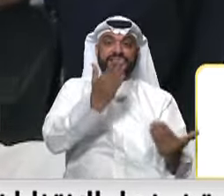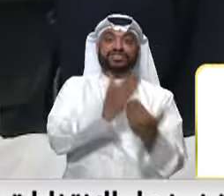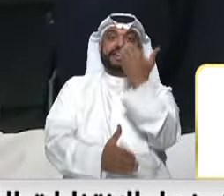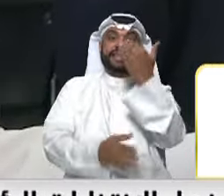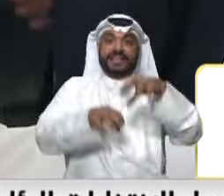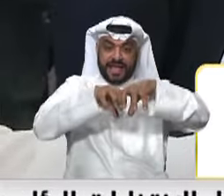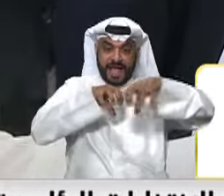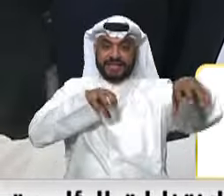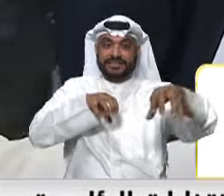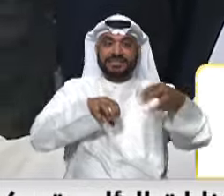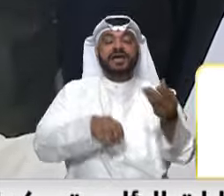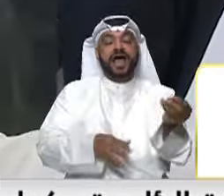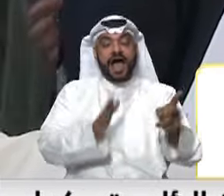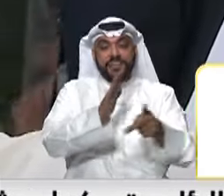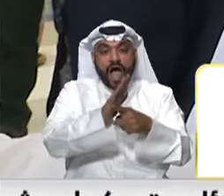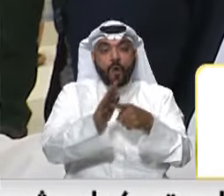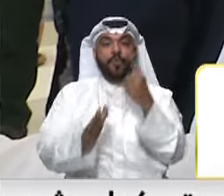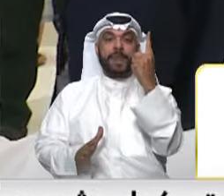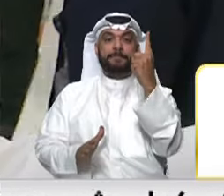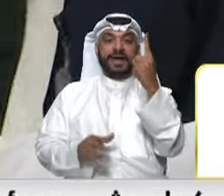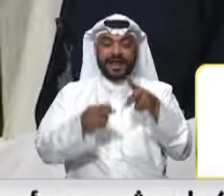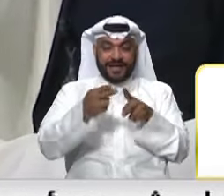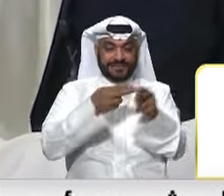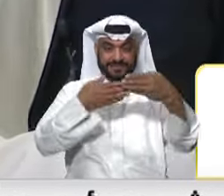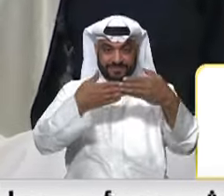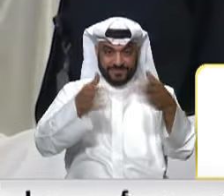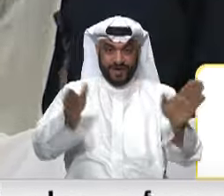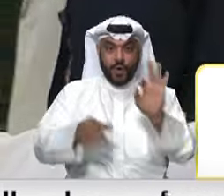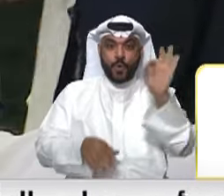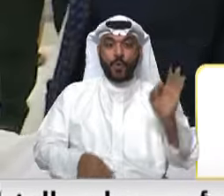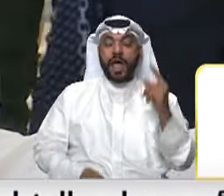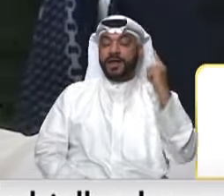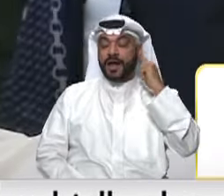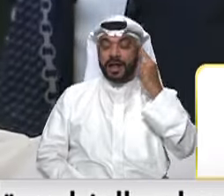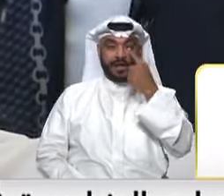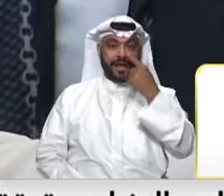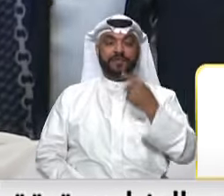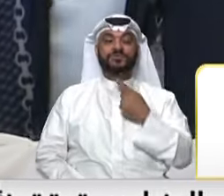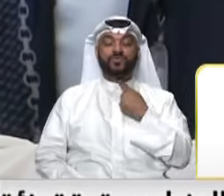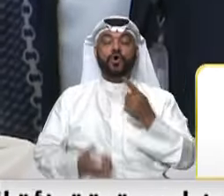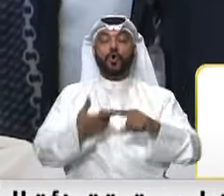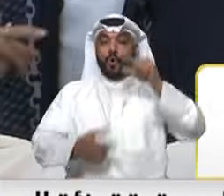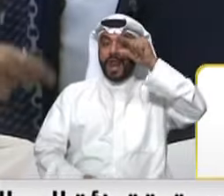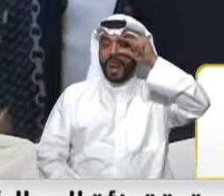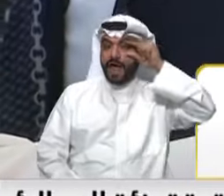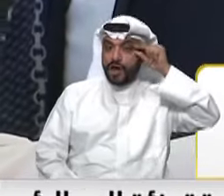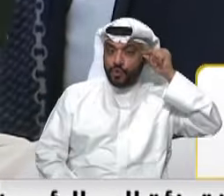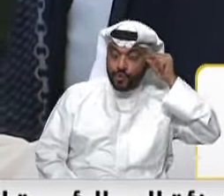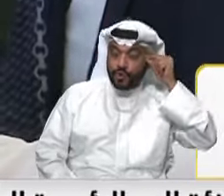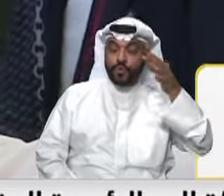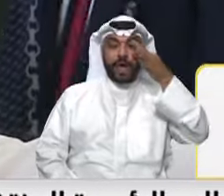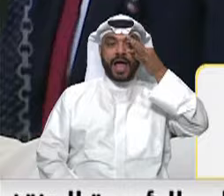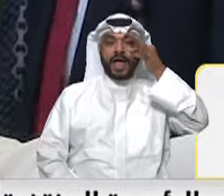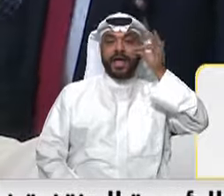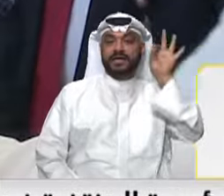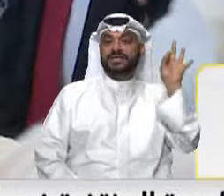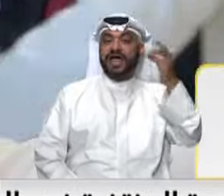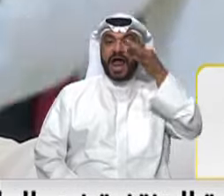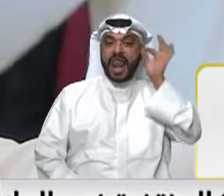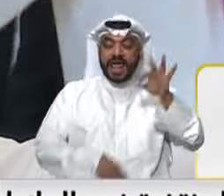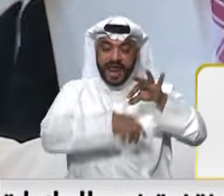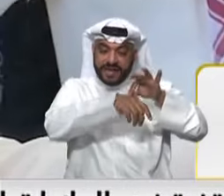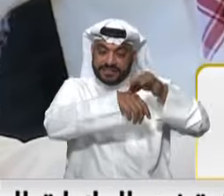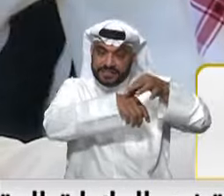هذه المنطقة، حيث توجد عيادات الأنف والأذن والحنجرة وللعيون والجلدية